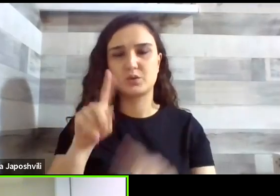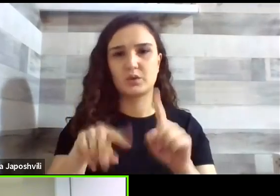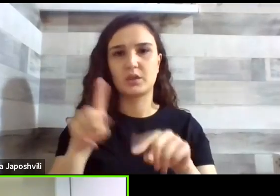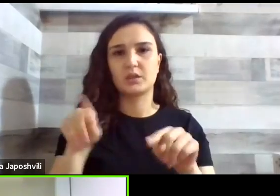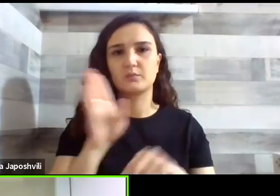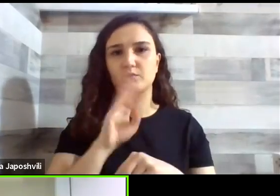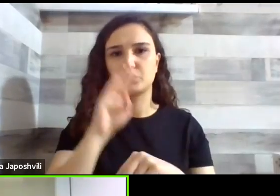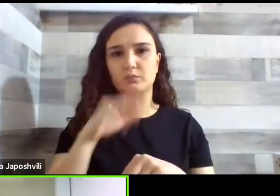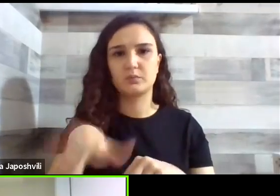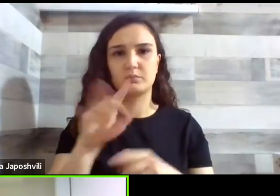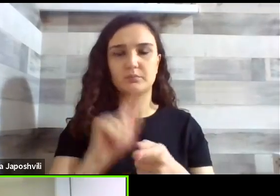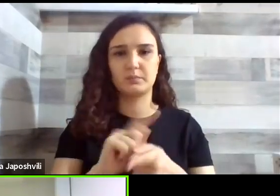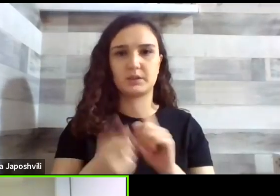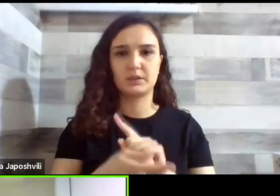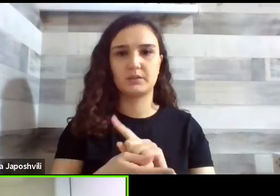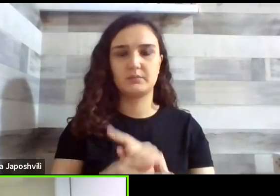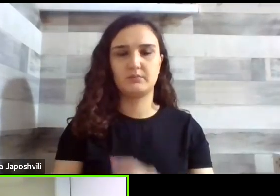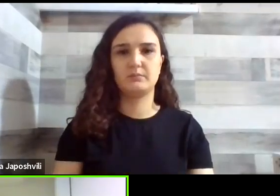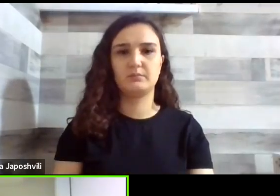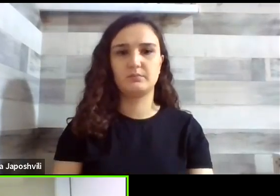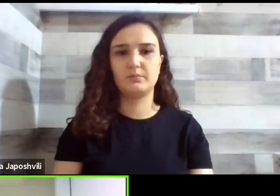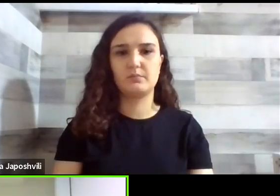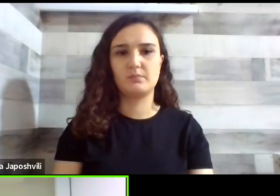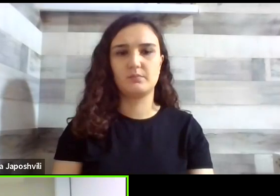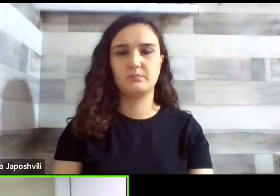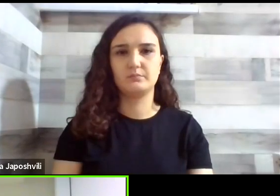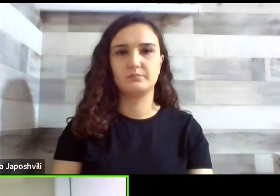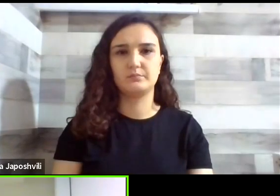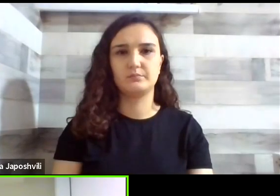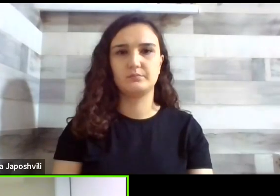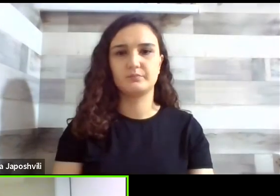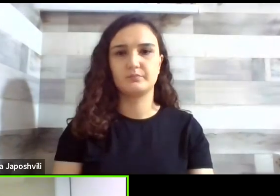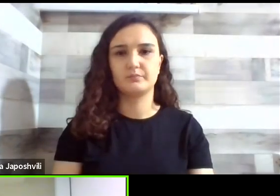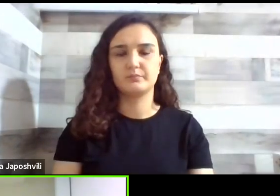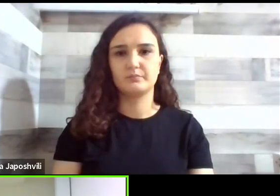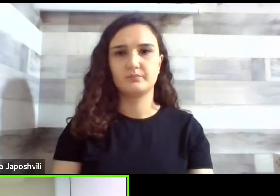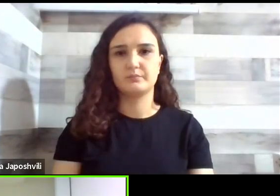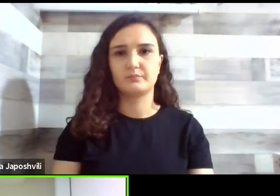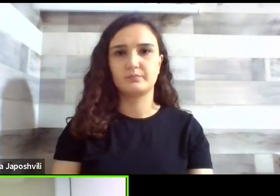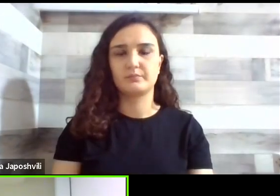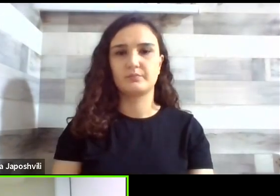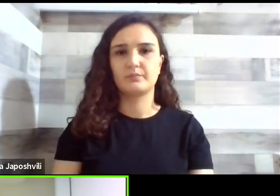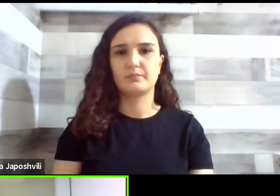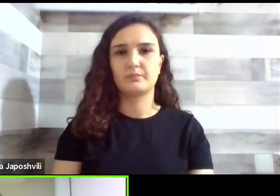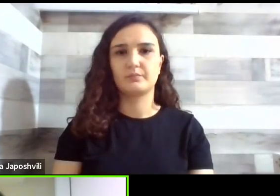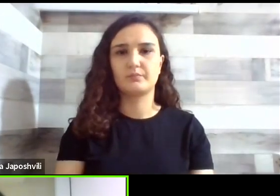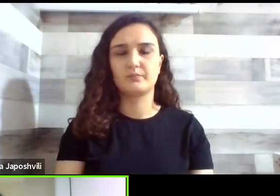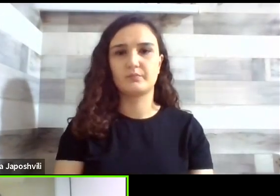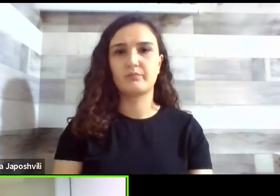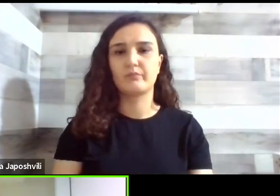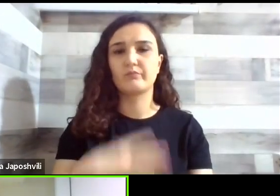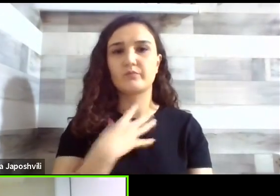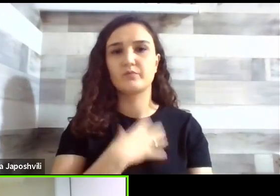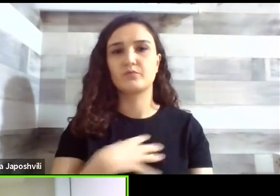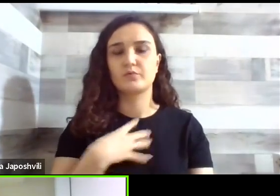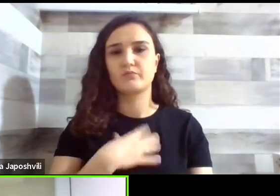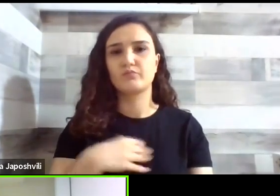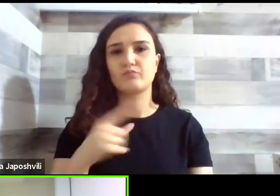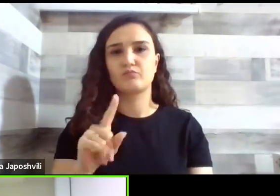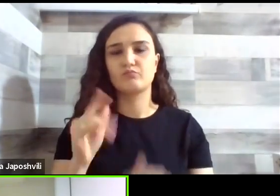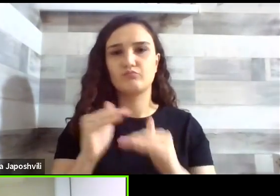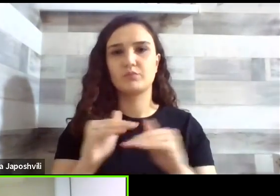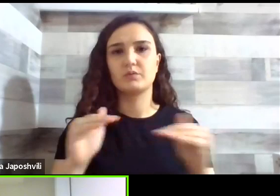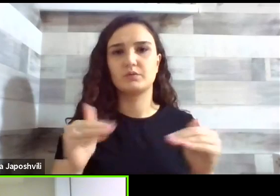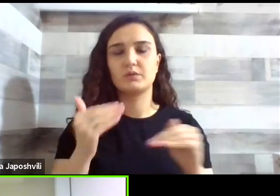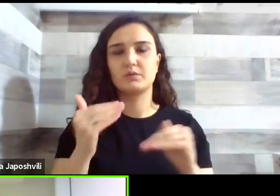მხრიდან პირიქით უკუის იყო რომ რაღაცა უფრო განსაკუთრებულ თერაპიას ოდნე მნიშვნელოვანია რომ ბავშვისთვის